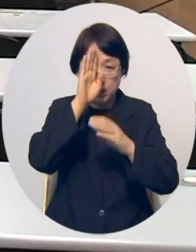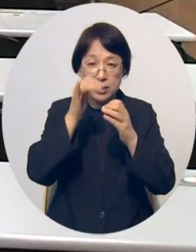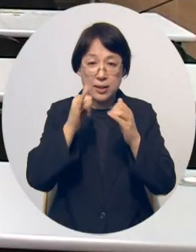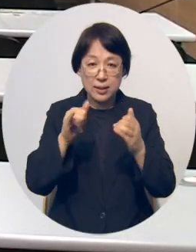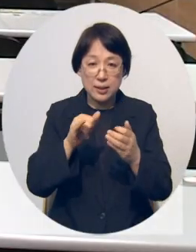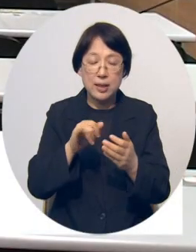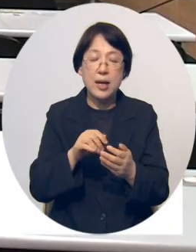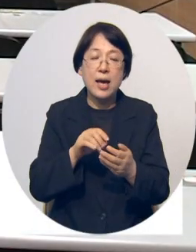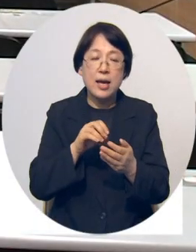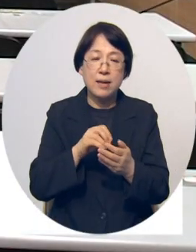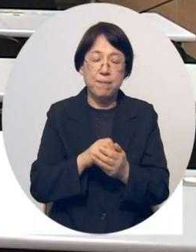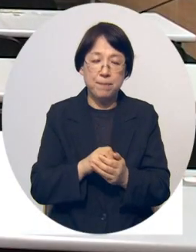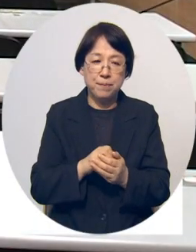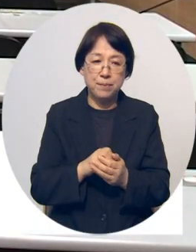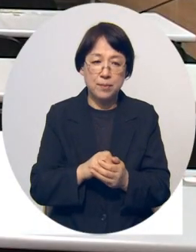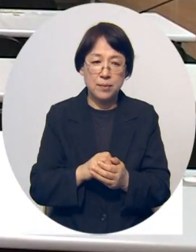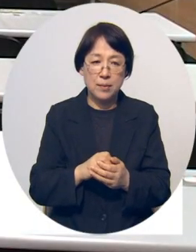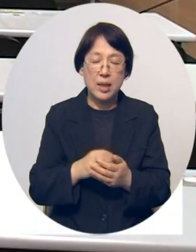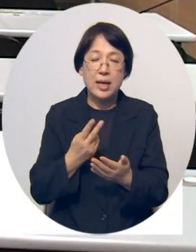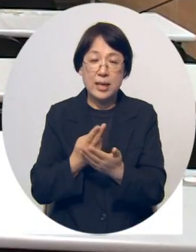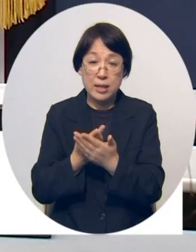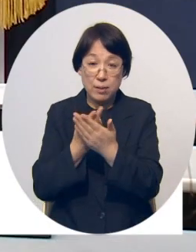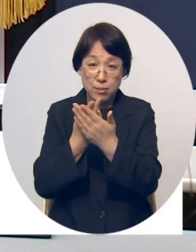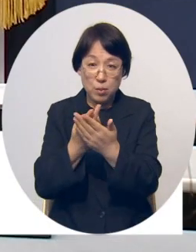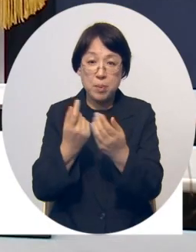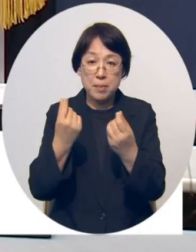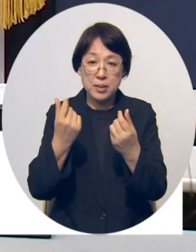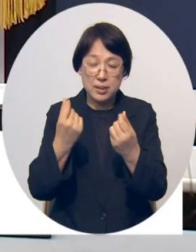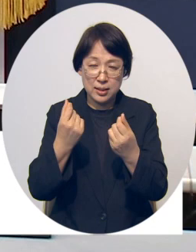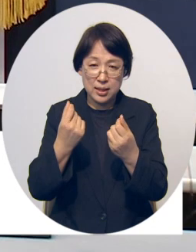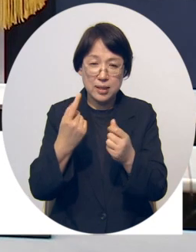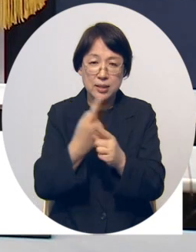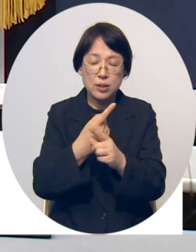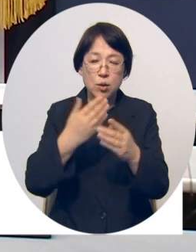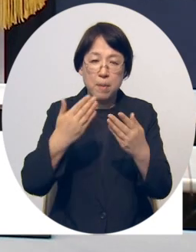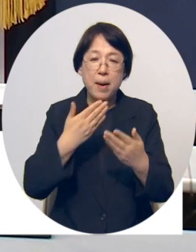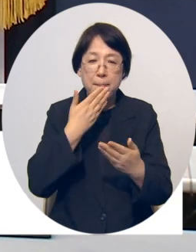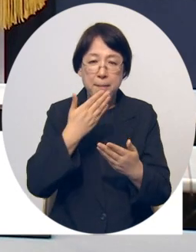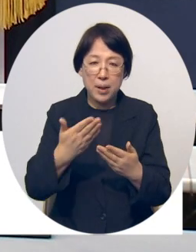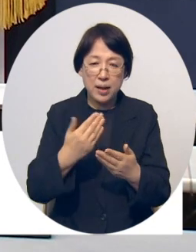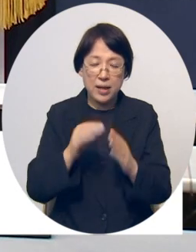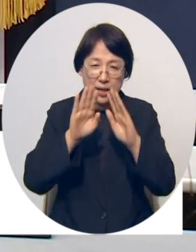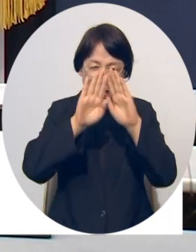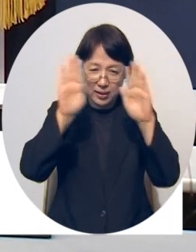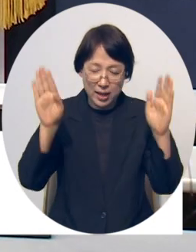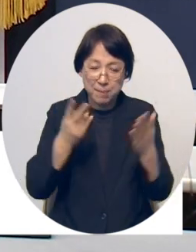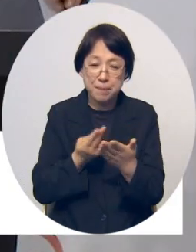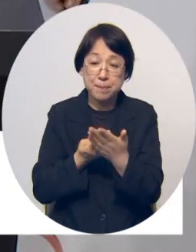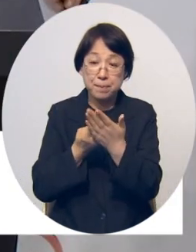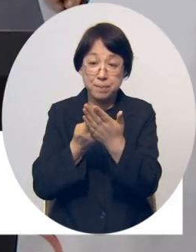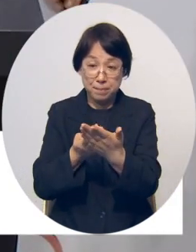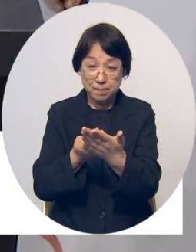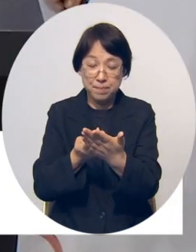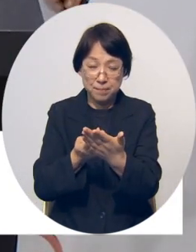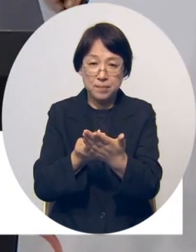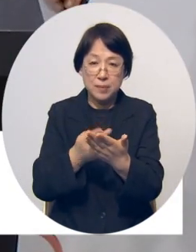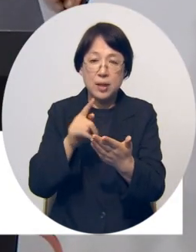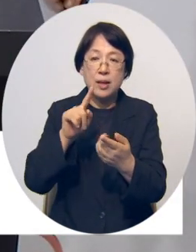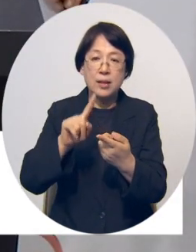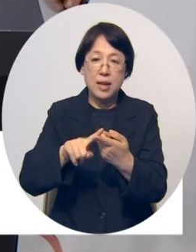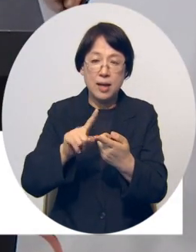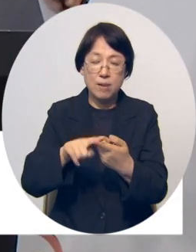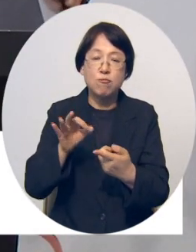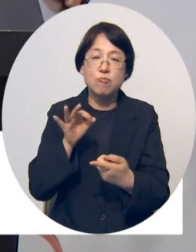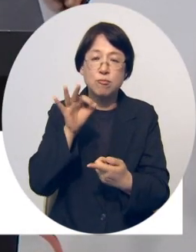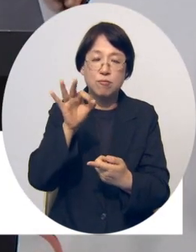준하는 외래 치료를 받을 수 있도록 2027년까지 낮병동 이용에 대한 수가를 정비합니다 약물 효과가 오래